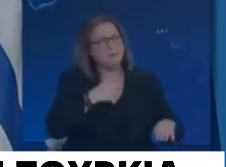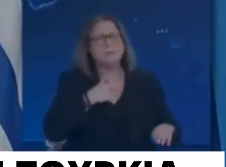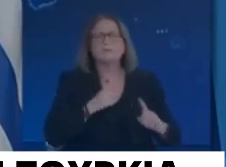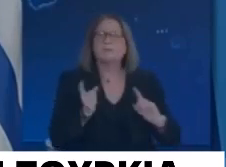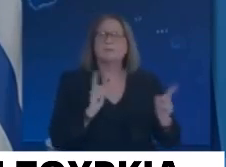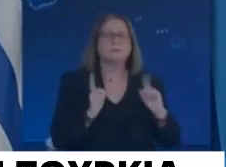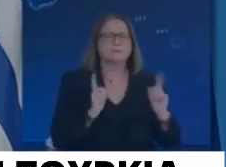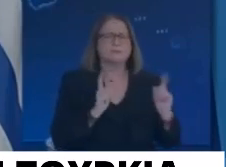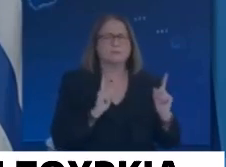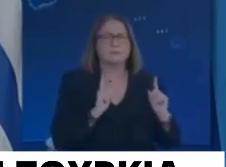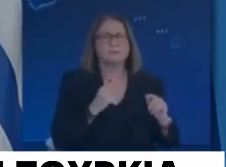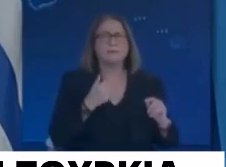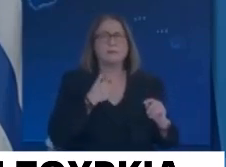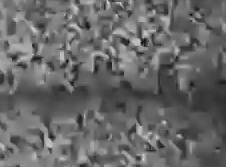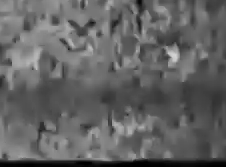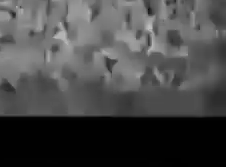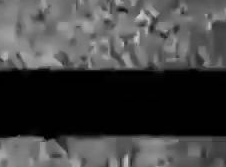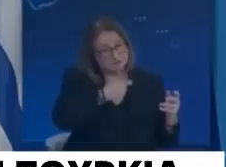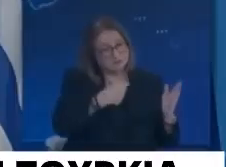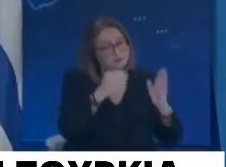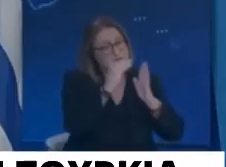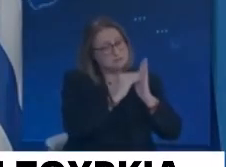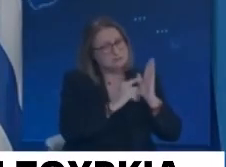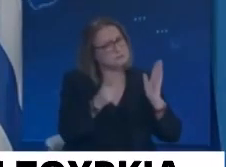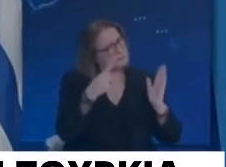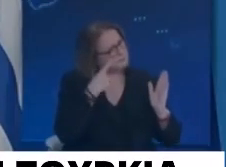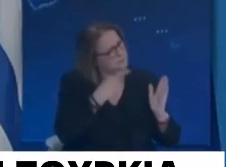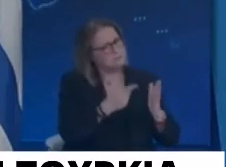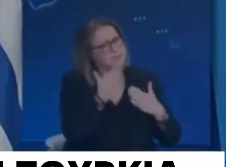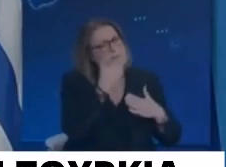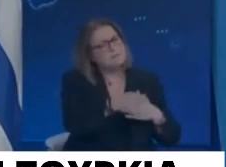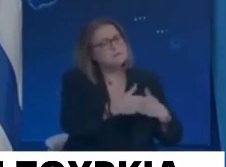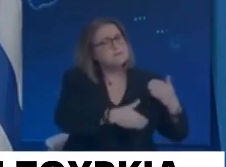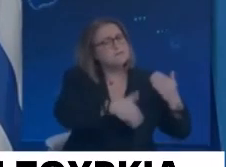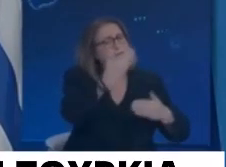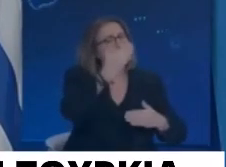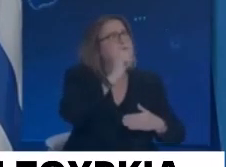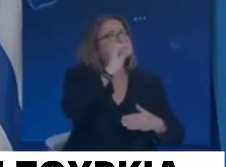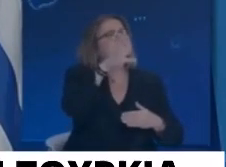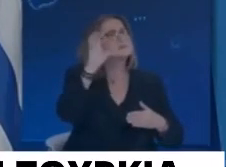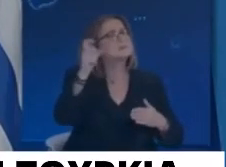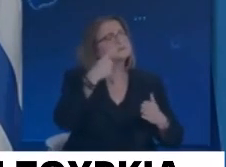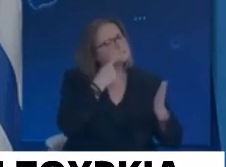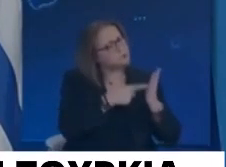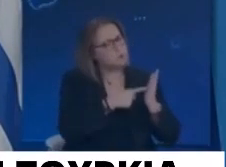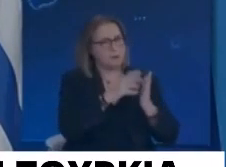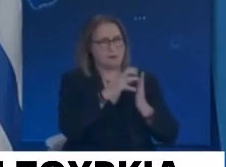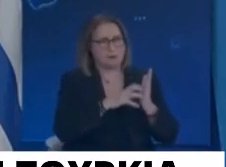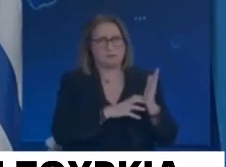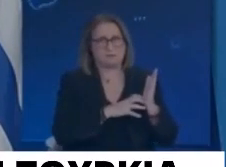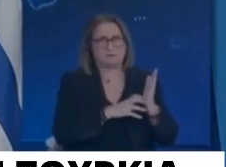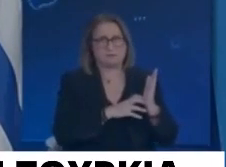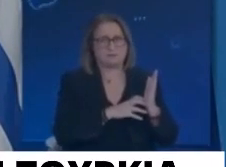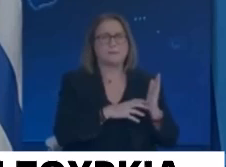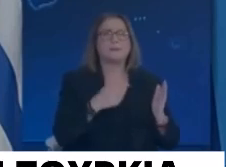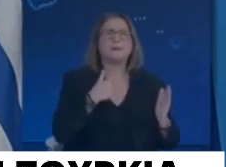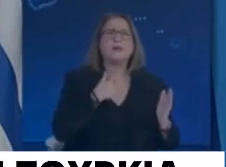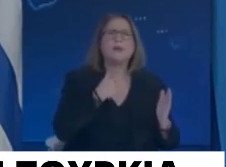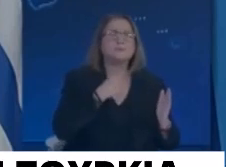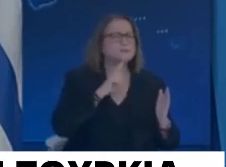αυτή η οποία μπορεί να οδηγήσει σε αλλαγή συμπεριφοράς. Και έχω πει πολλές φορές ότι η κύρωση αυτή καθ' αυτή δεν είναι αυτός ο σκοπός.